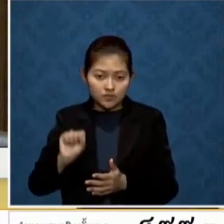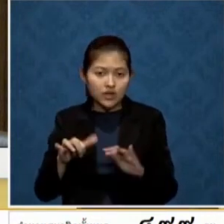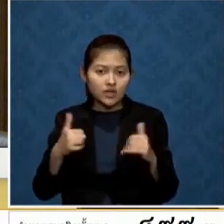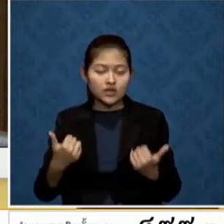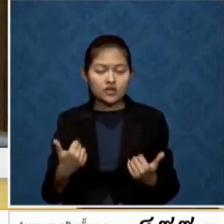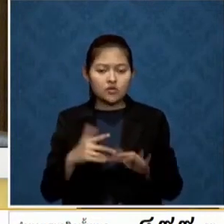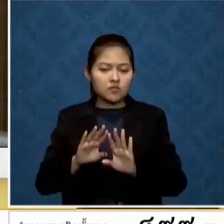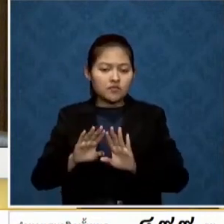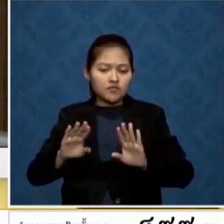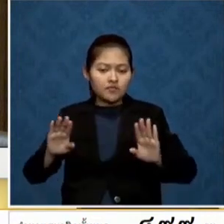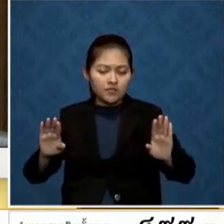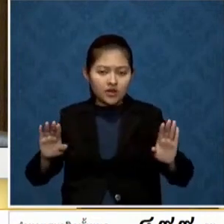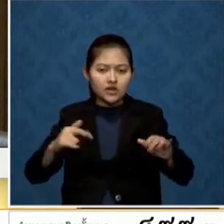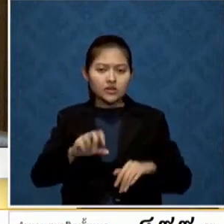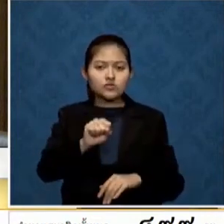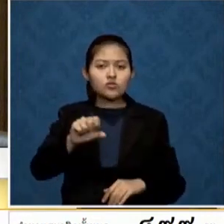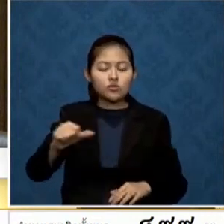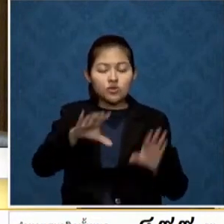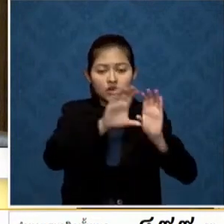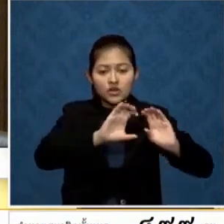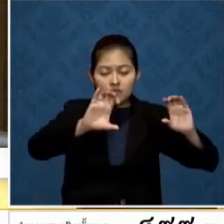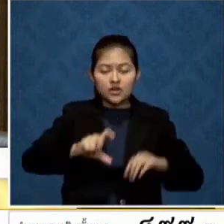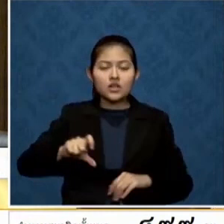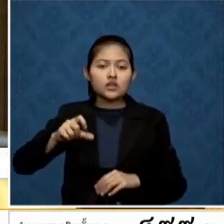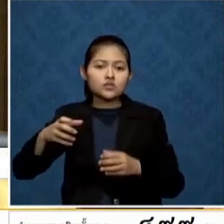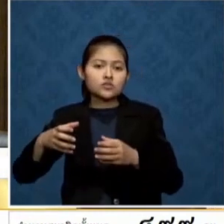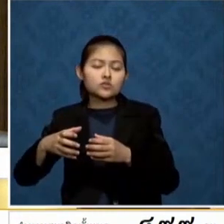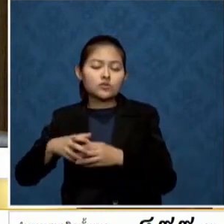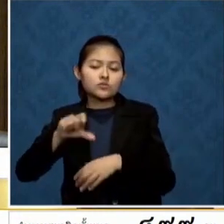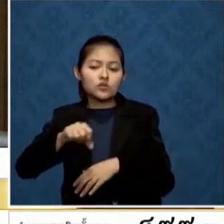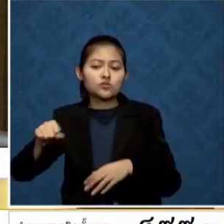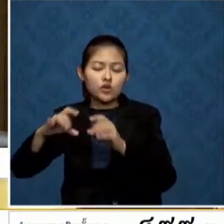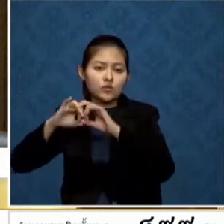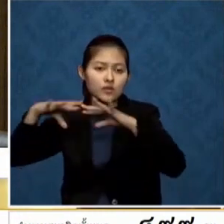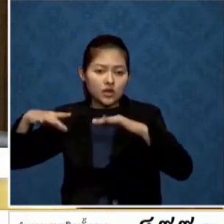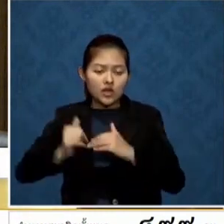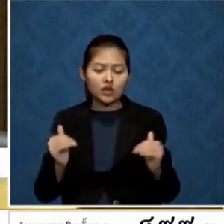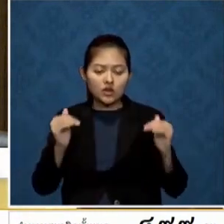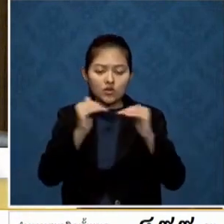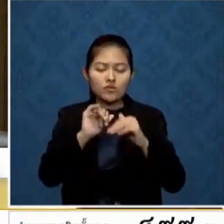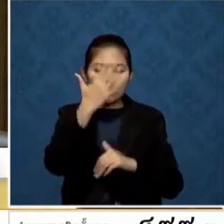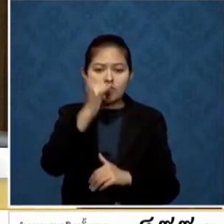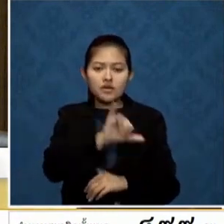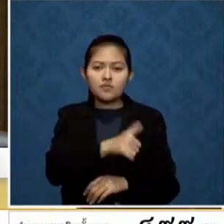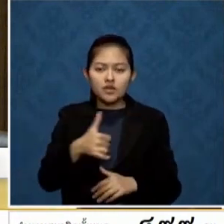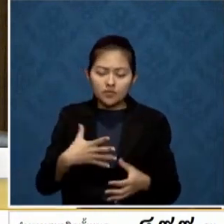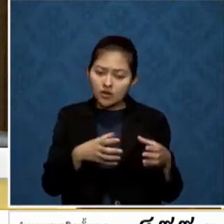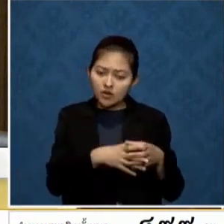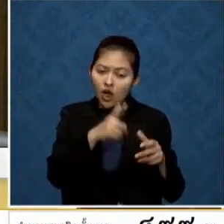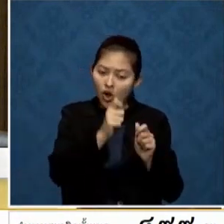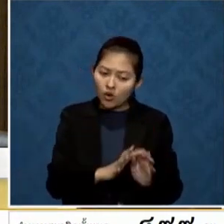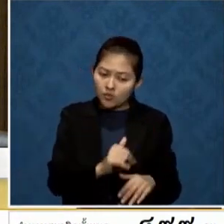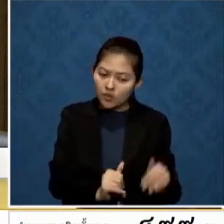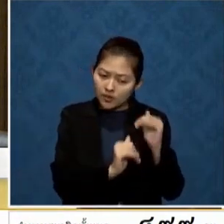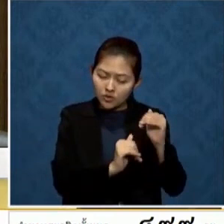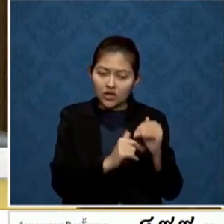เนี่ยจะต้องเปิดกว้างให้กับสสซีกรัฐบาลและซีกฝ่ายค้านเท่ากันเพราะเราก็เห็นอยู่ครับว่ามีบางตำแหน่งที่ก็ถูกออกแบบไว้นะครับ